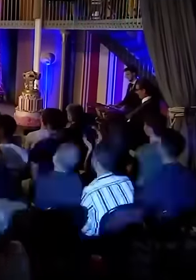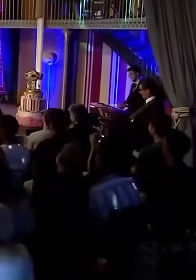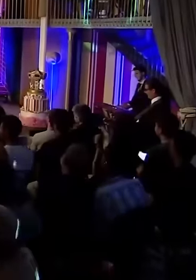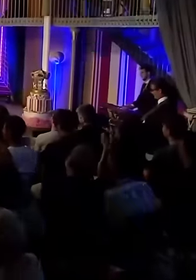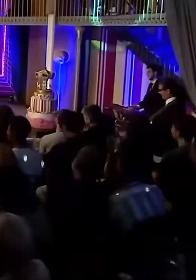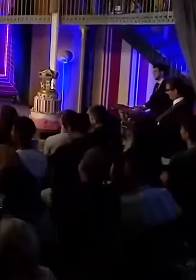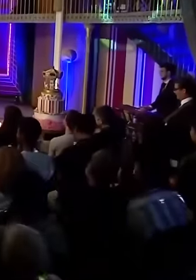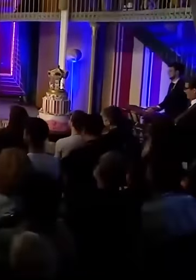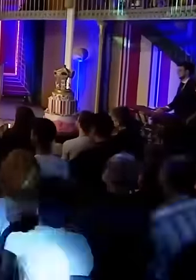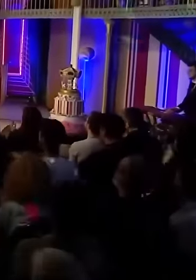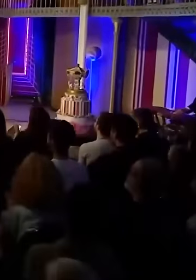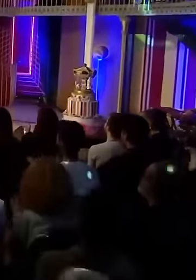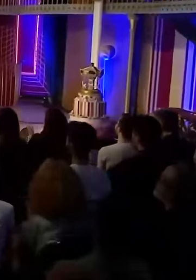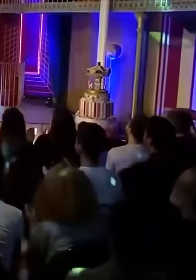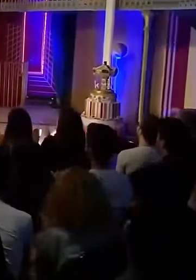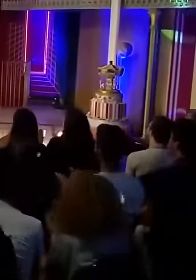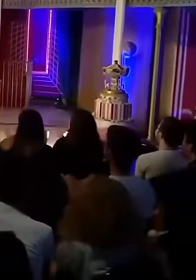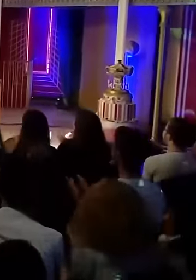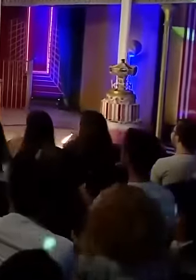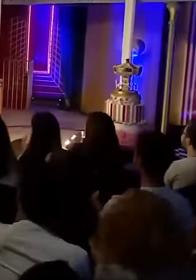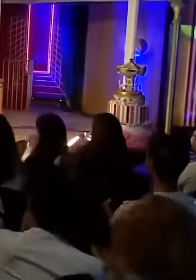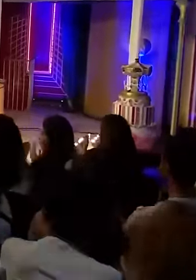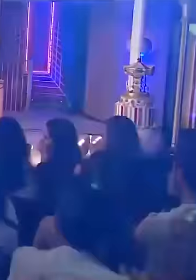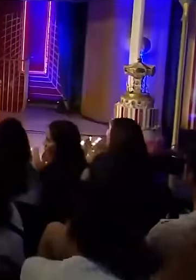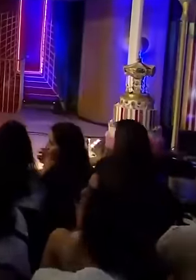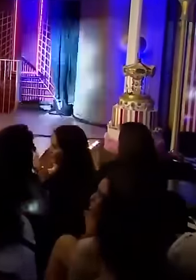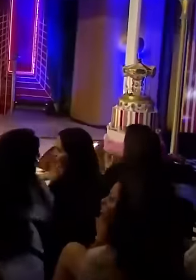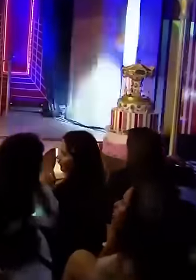Aşkımsın. Alkışlıyoruz. Bravo. Bravo.